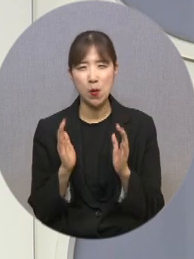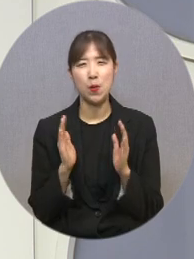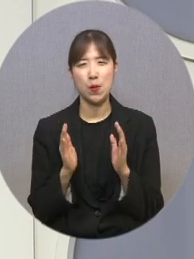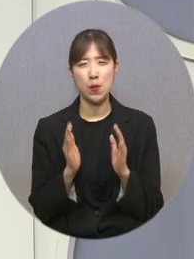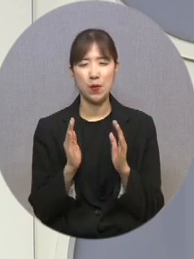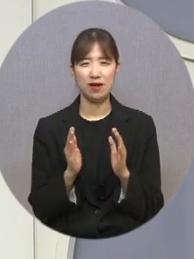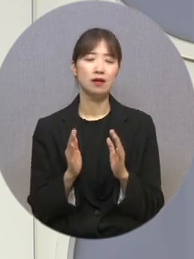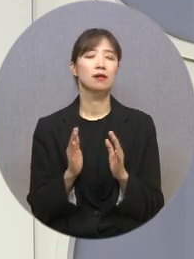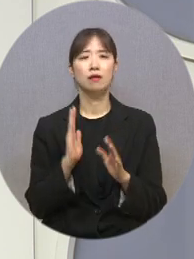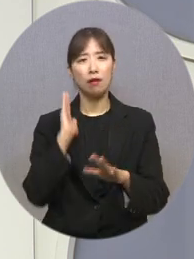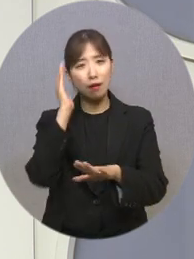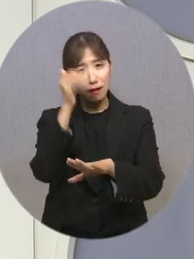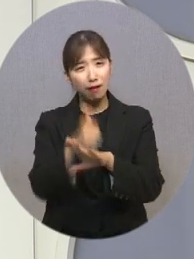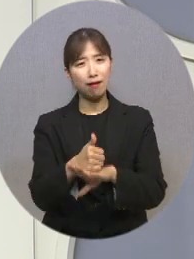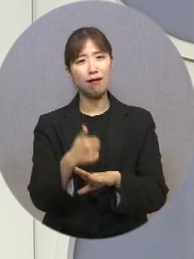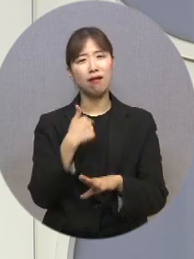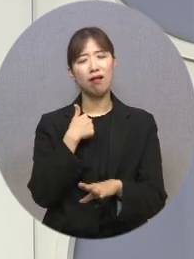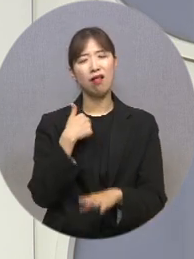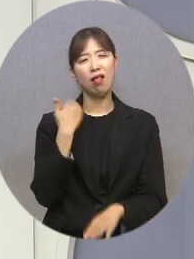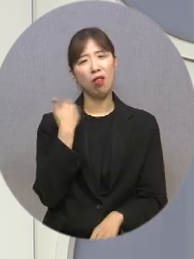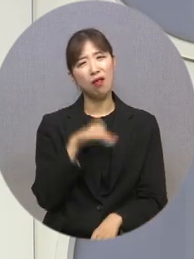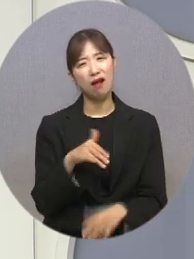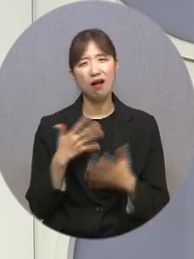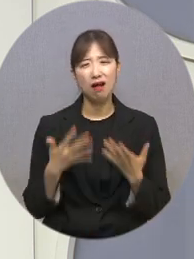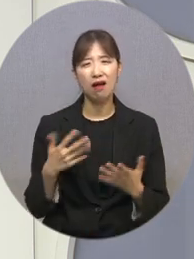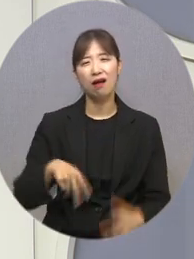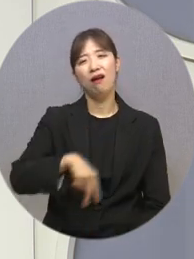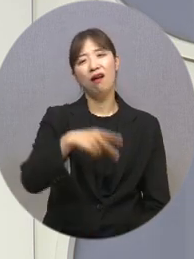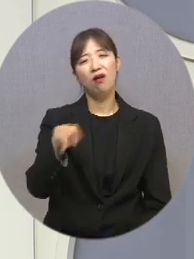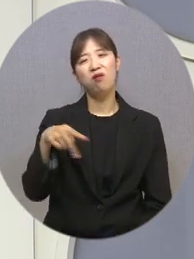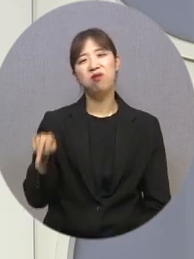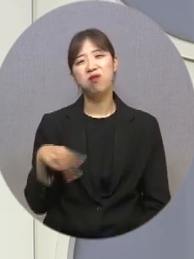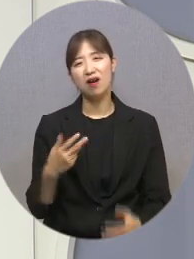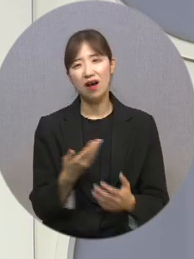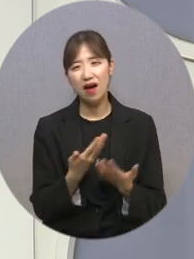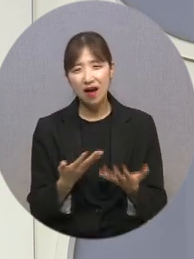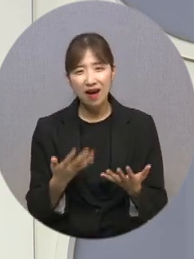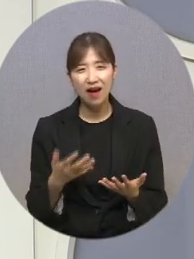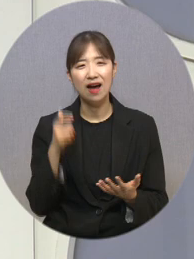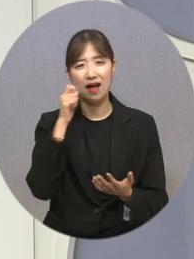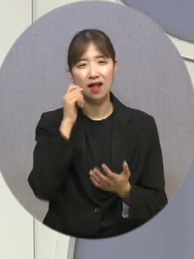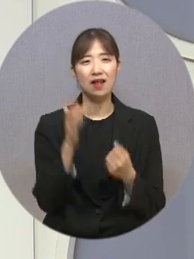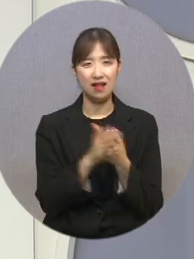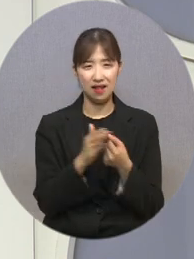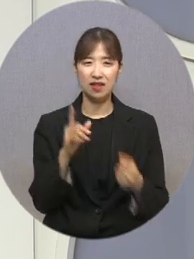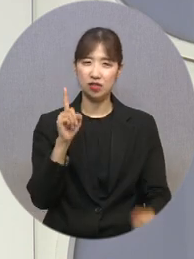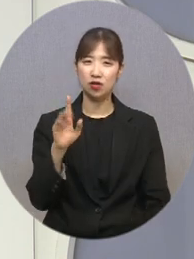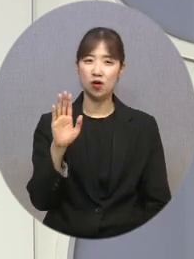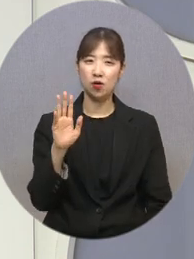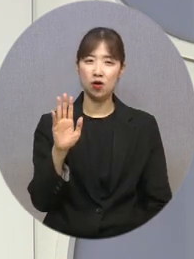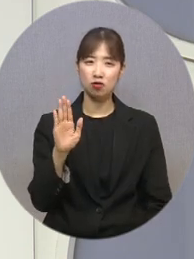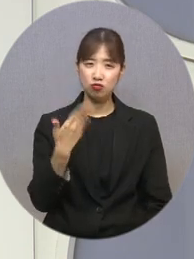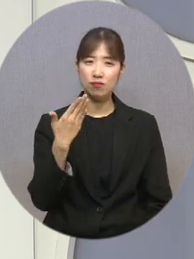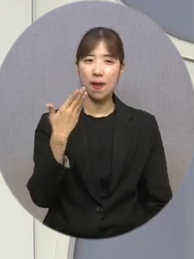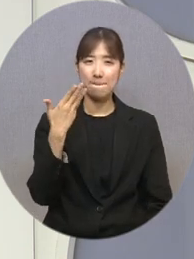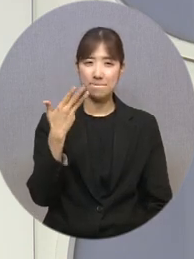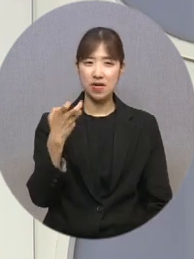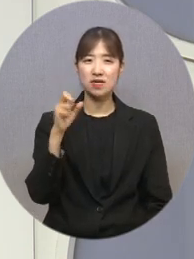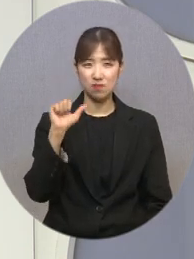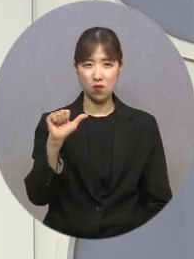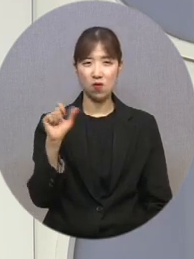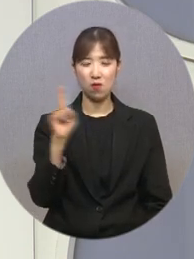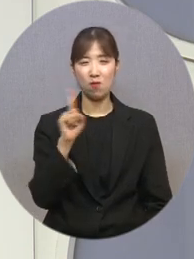그냥 이대로 가다가 잘못하면 고시 낭인이 될 수 있다는 생각도 들고 그래가지고 그때가 1985년 넘어야 그